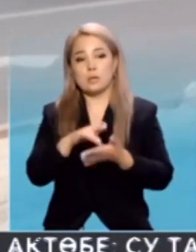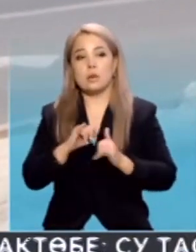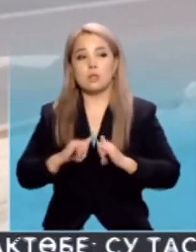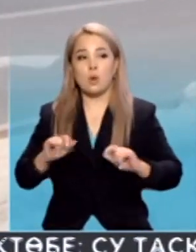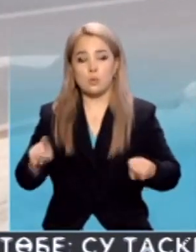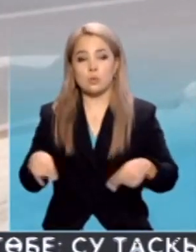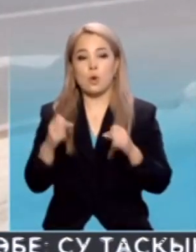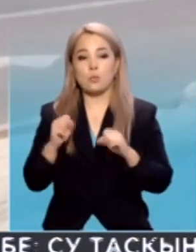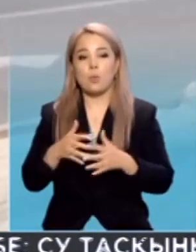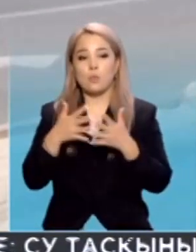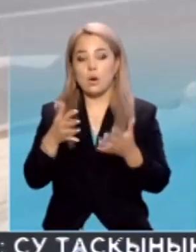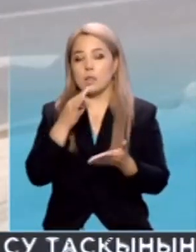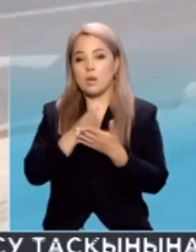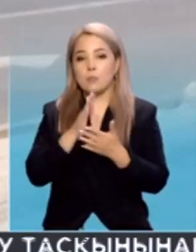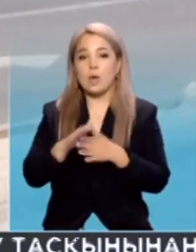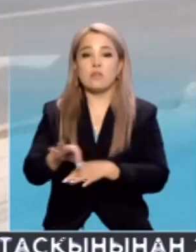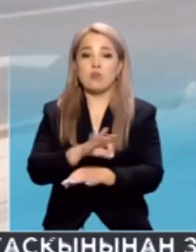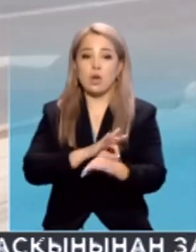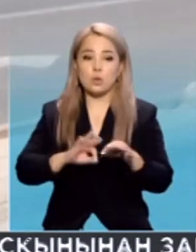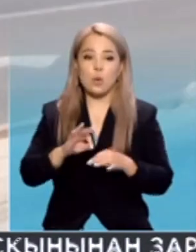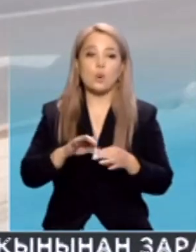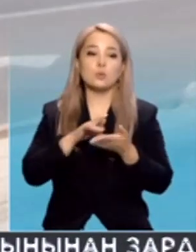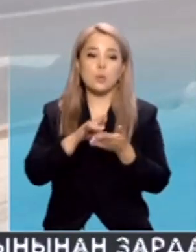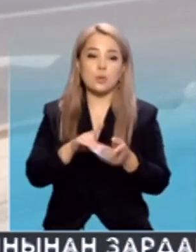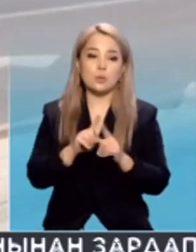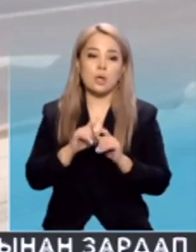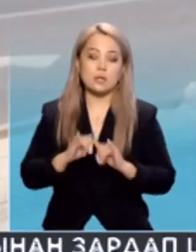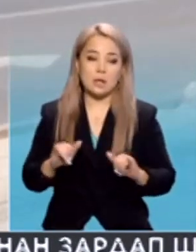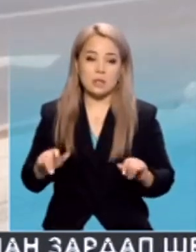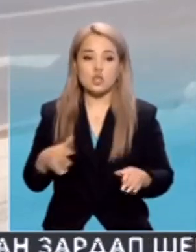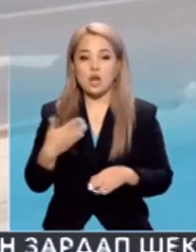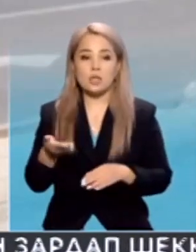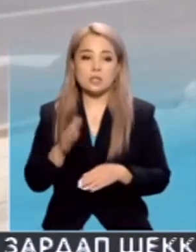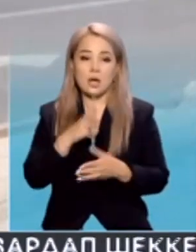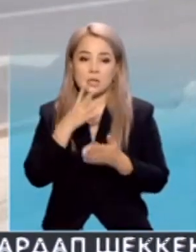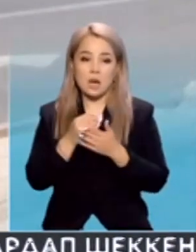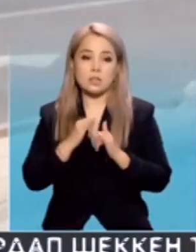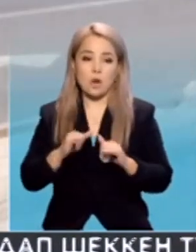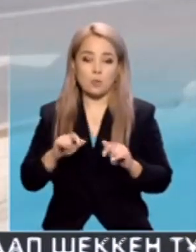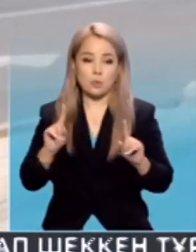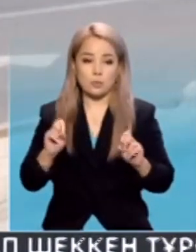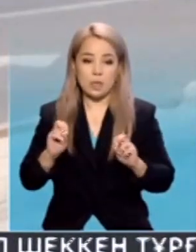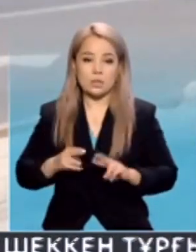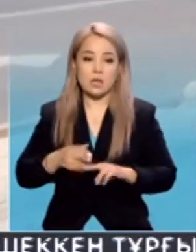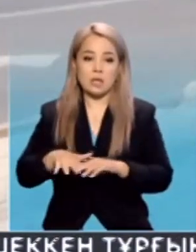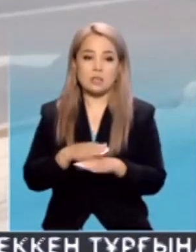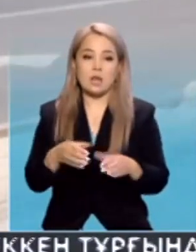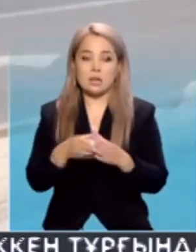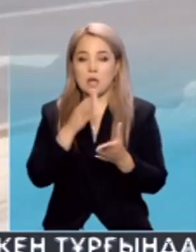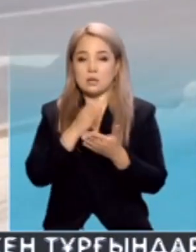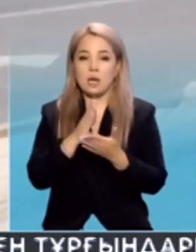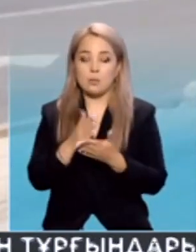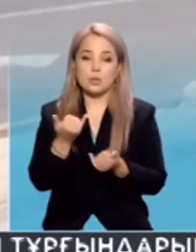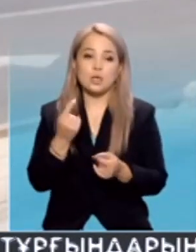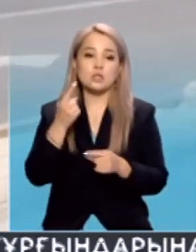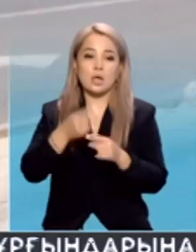мол мүмкіндіктер бар. Ол үшін инфрақұрылымды туристік кластерді жан-жақты дамыту керек дейді мамандар. Бұл жұмыстарға жеке